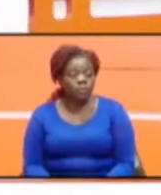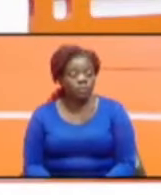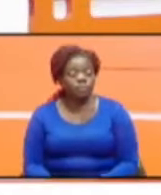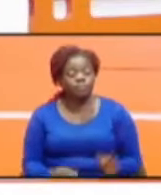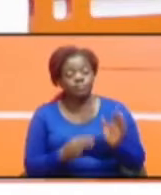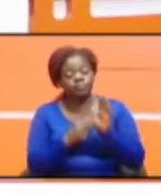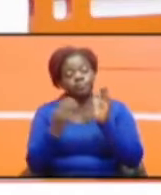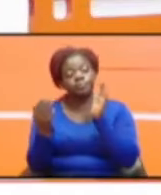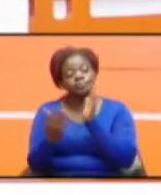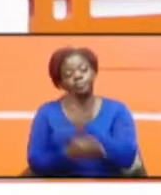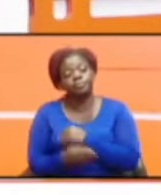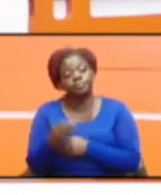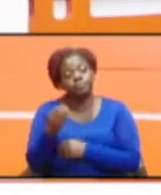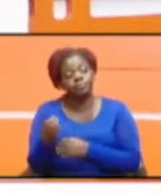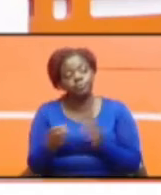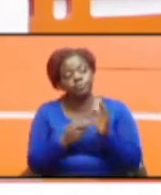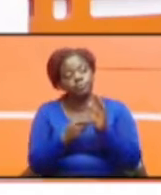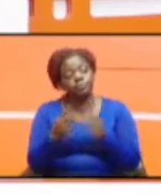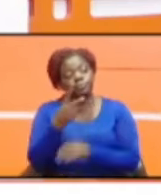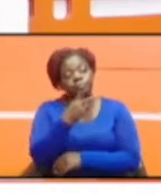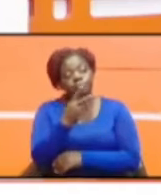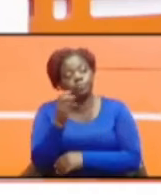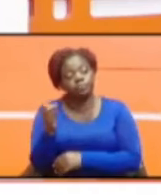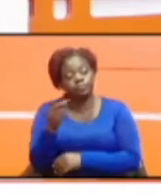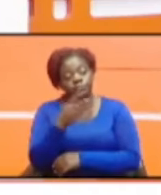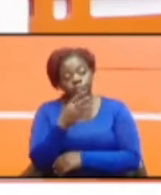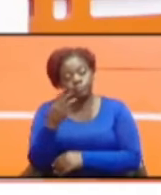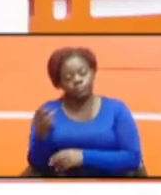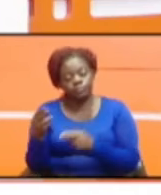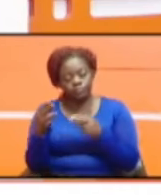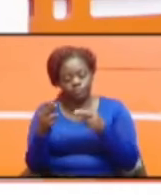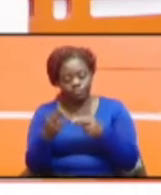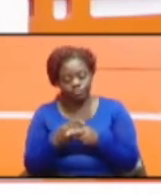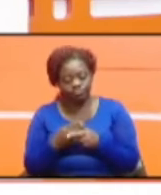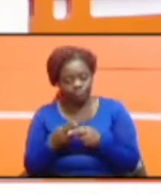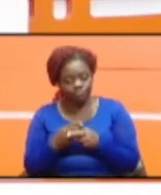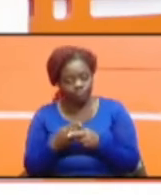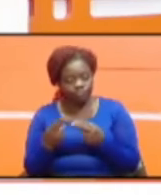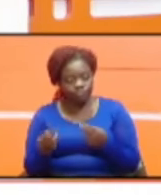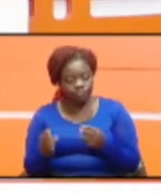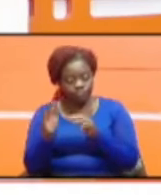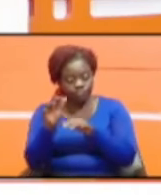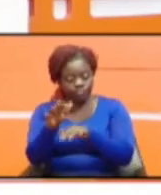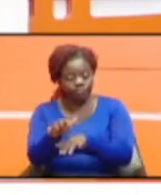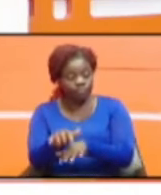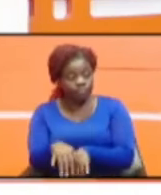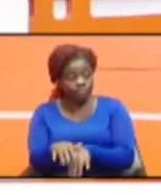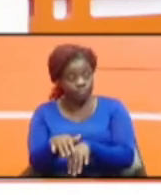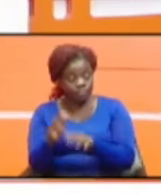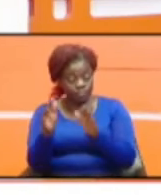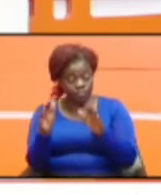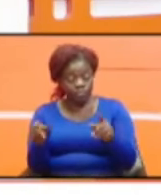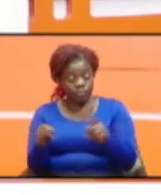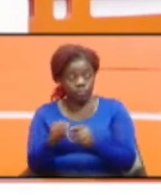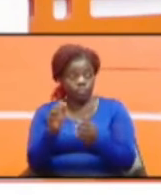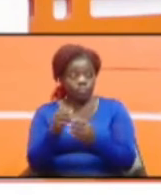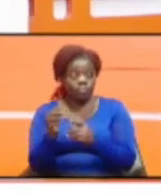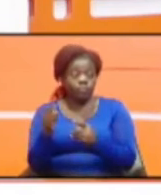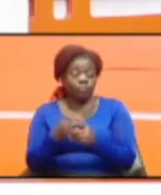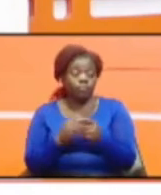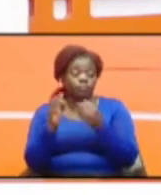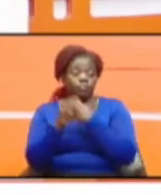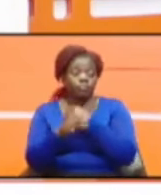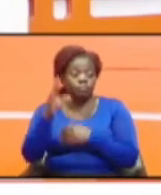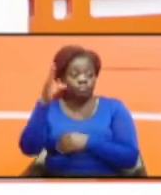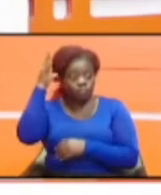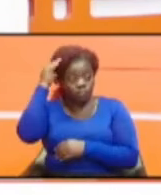ng'omwoleso gwa Harvest Money Expo 2024 gukubye kkooti abalimi n'abalunzi okuva mu ggwanga ery'e